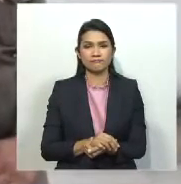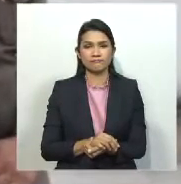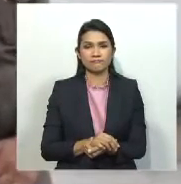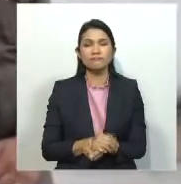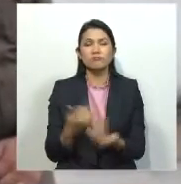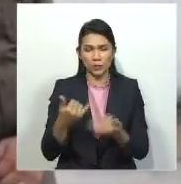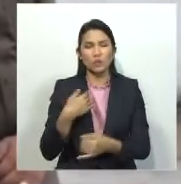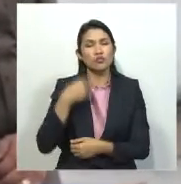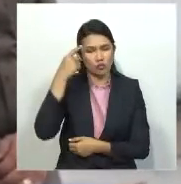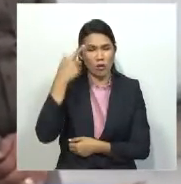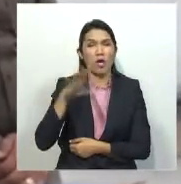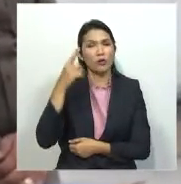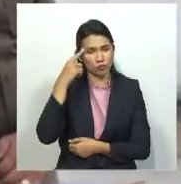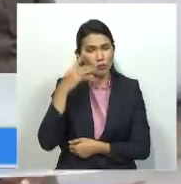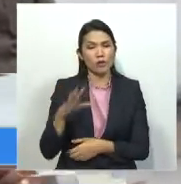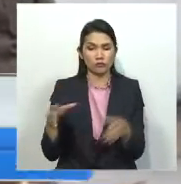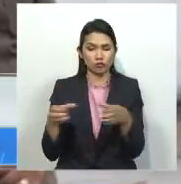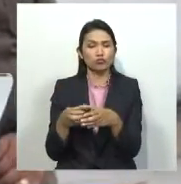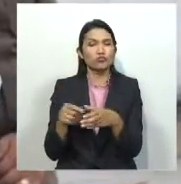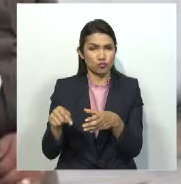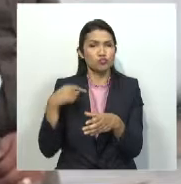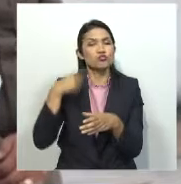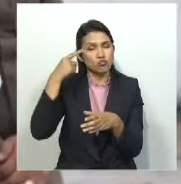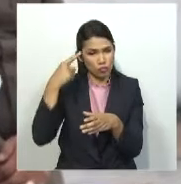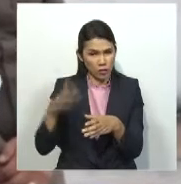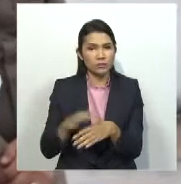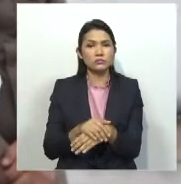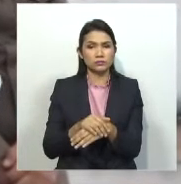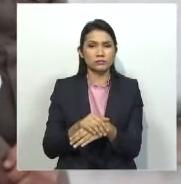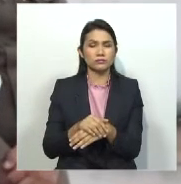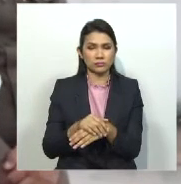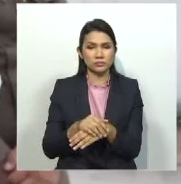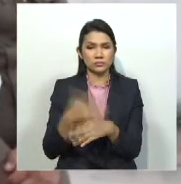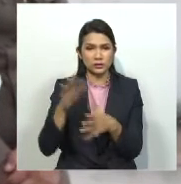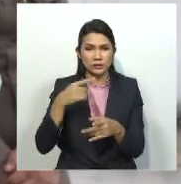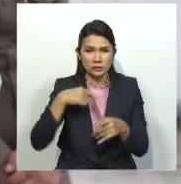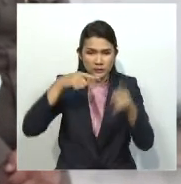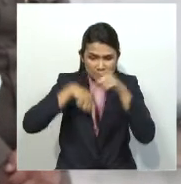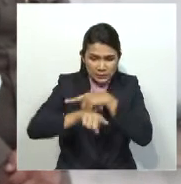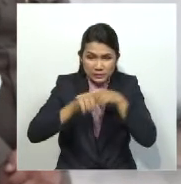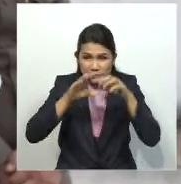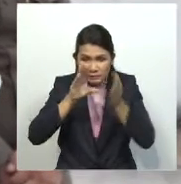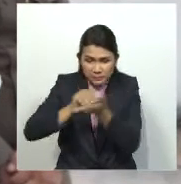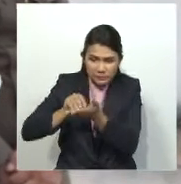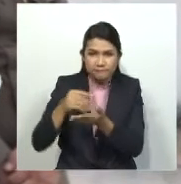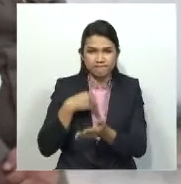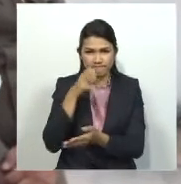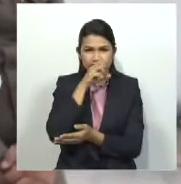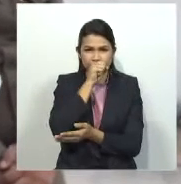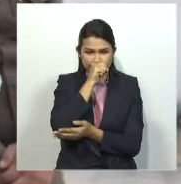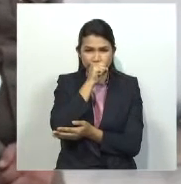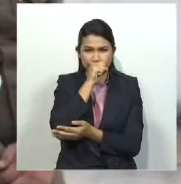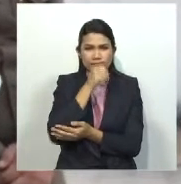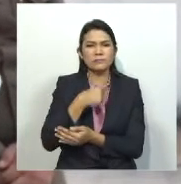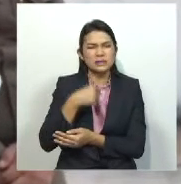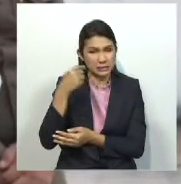รู้กลุ่มรู้กลุ่ม รู้ตัว รู้กลุ่มนะครับ มีแนวแล้วนะครับส่วนการสอบสวนก็ยังเป็นความลับอยู่นะครับ